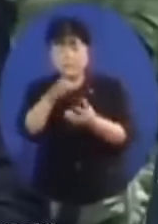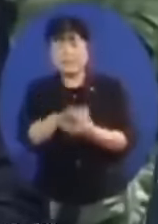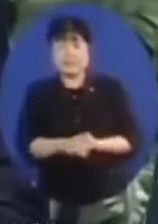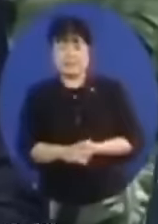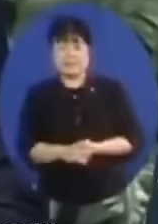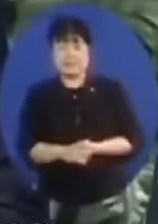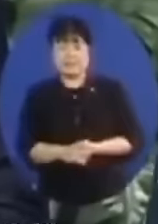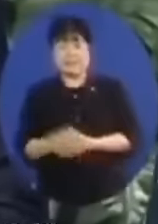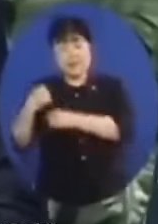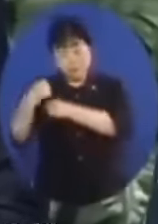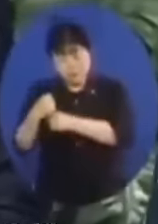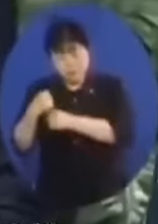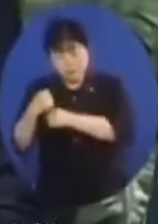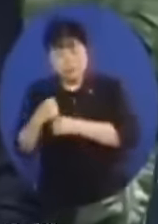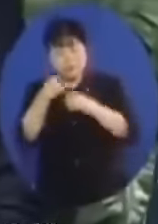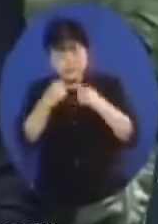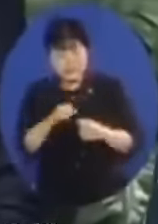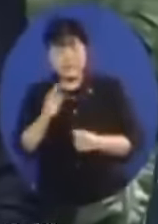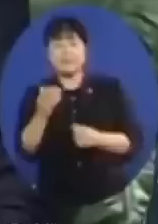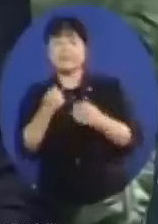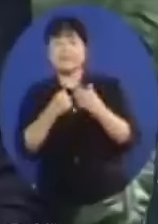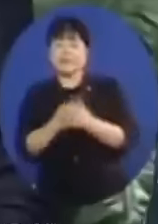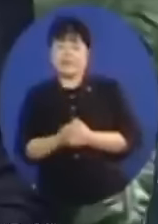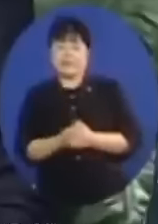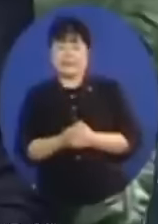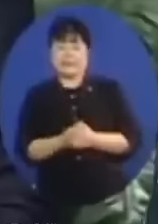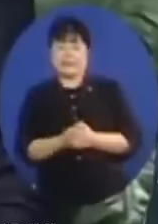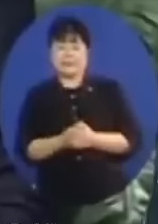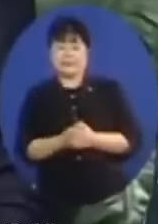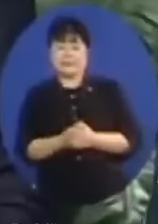은극기를 걸머지고 살게 되었기 때문에